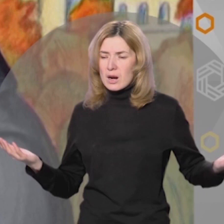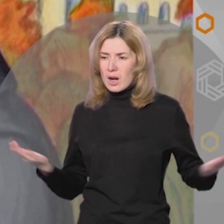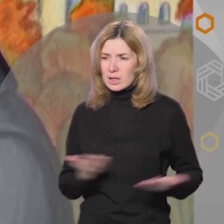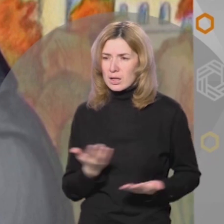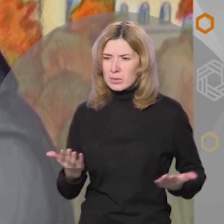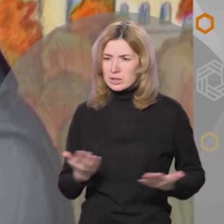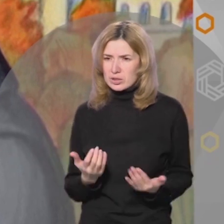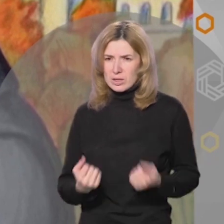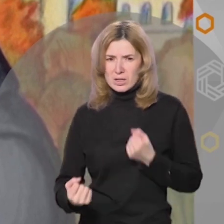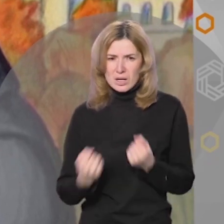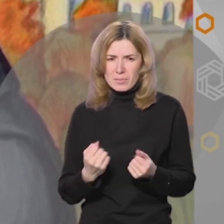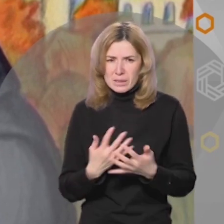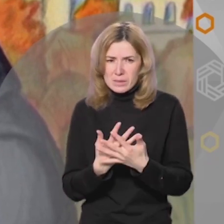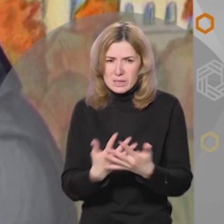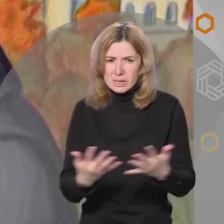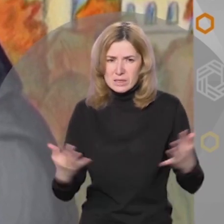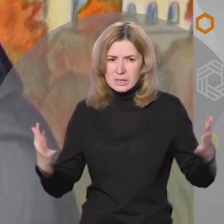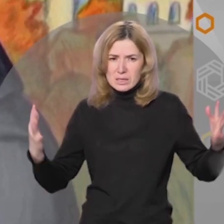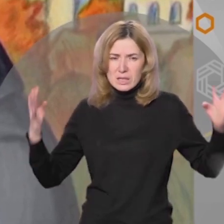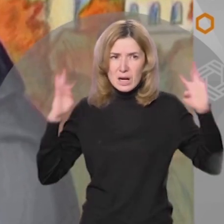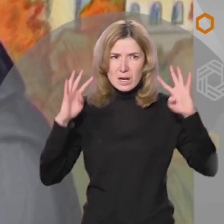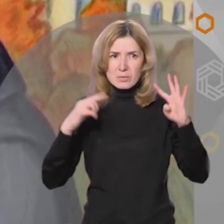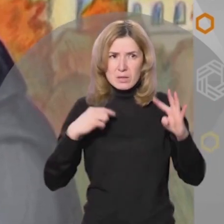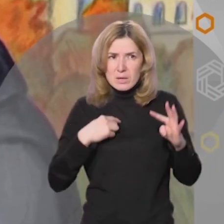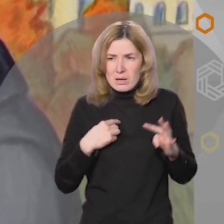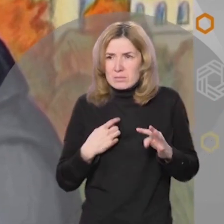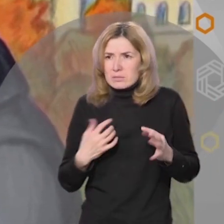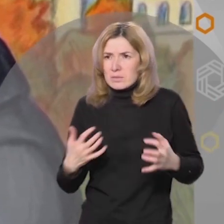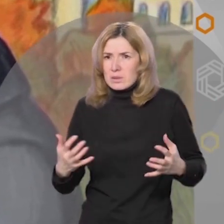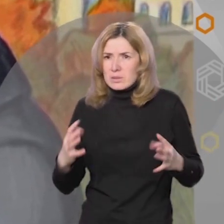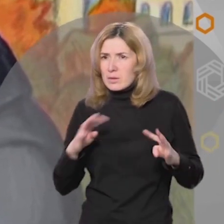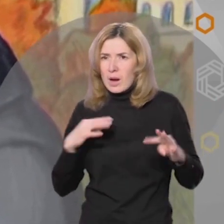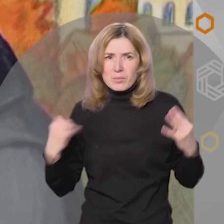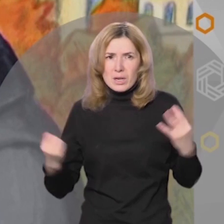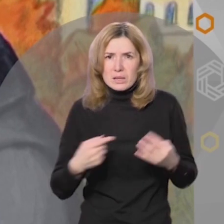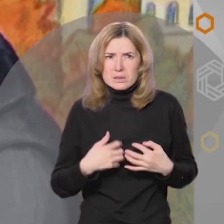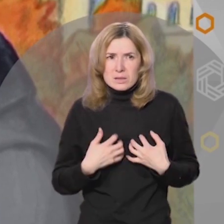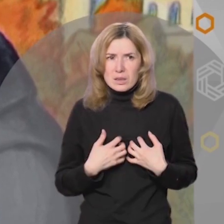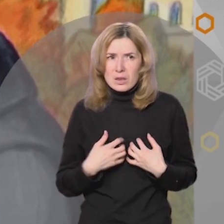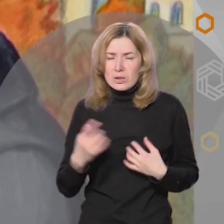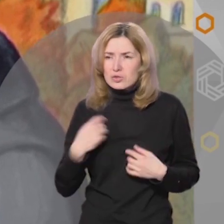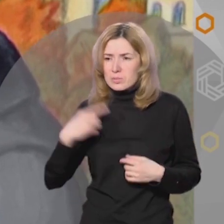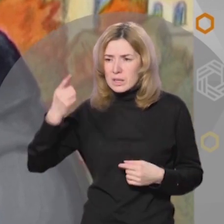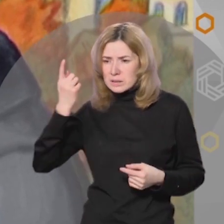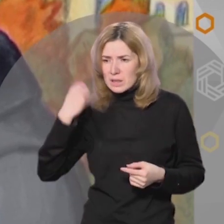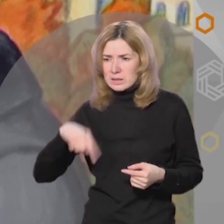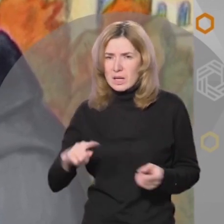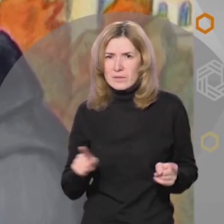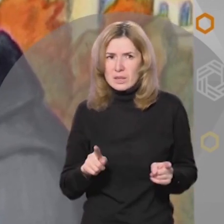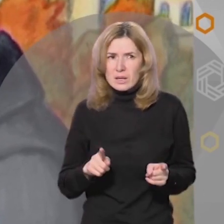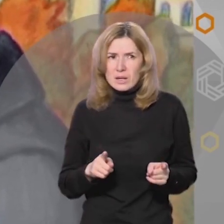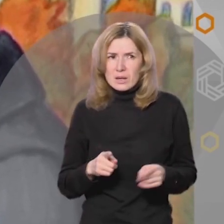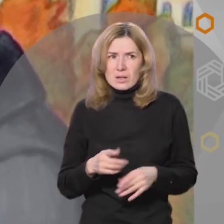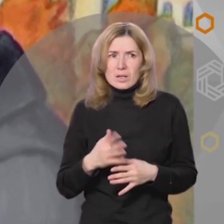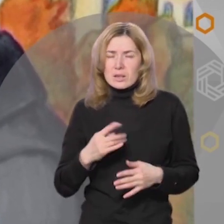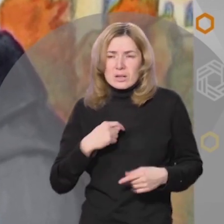«Какими же крепкими сетями спеленал меня сатана! Ну да не оставит меня спаситель,